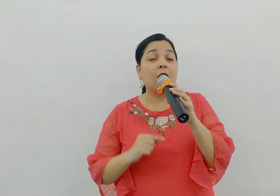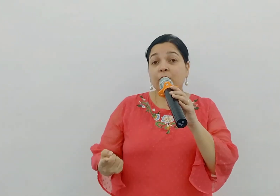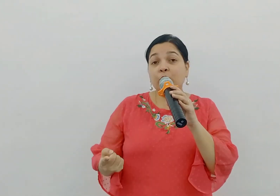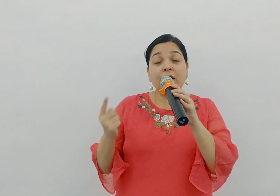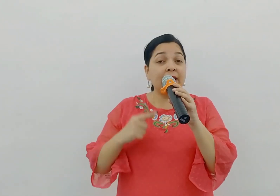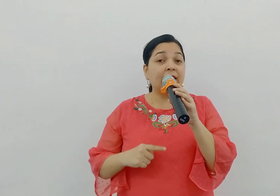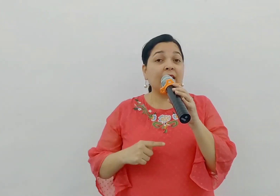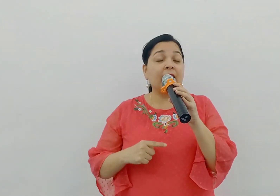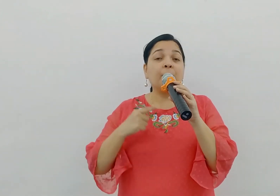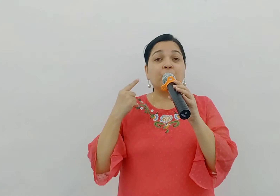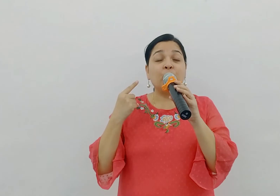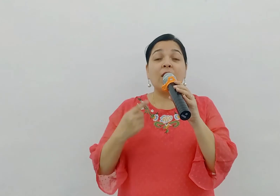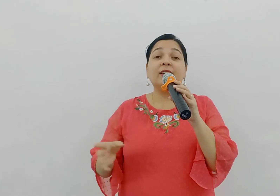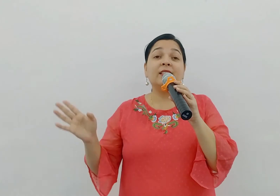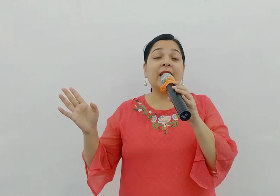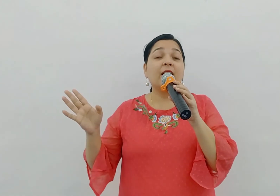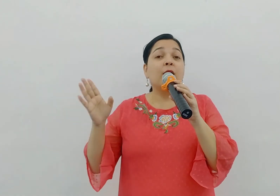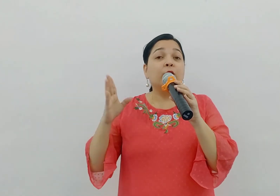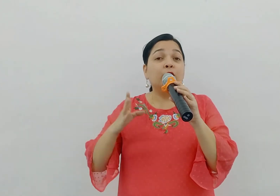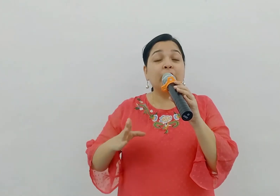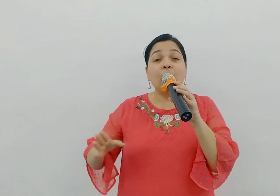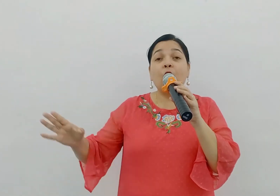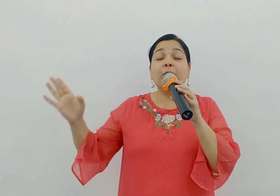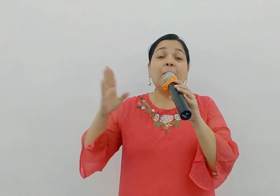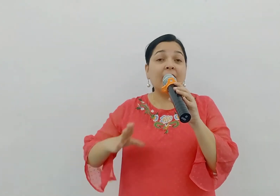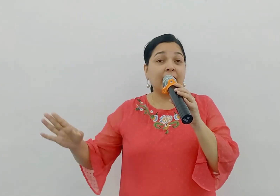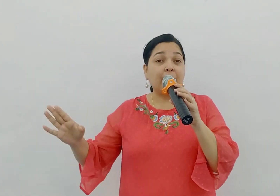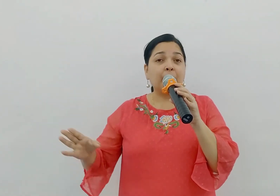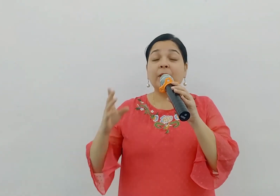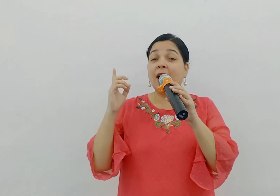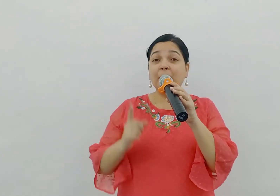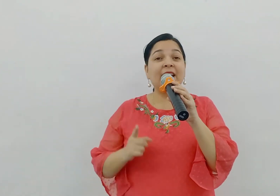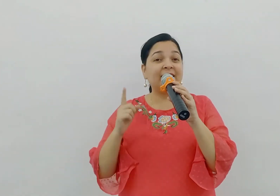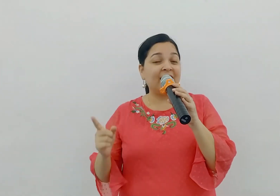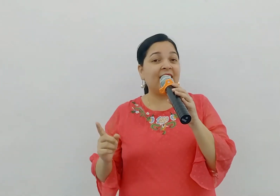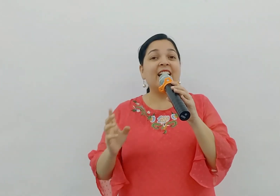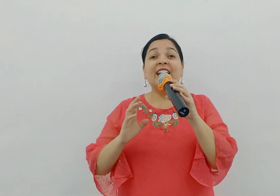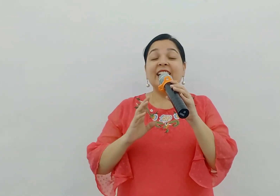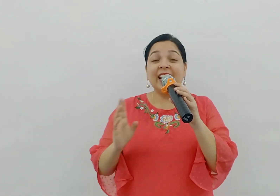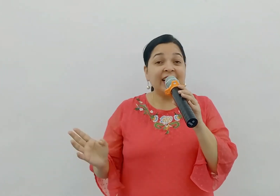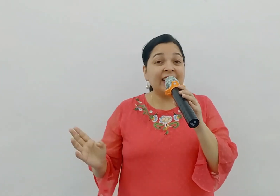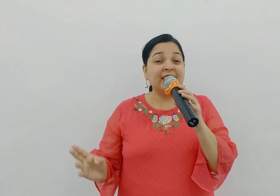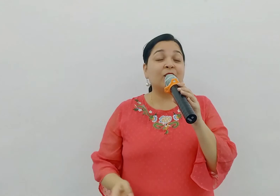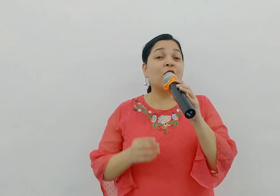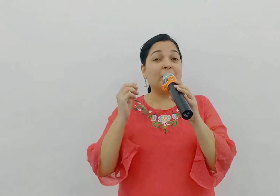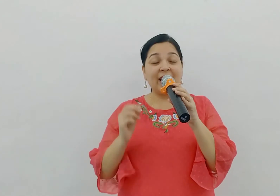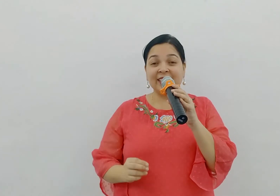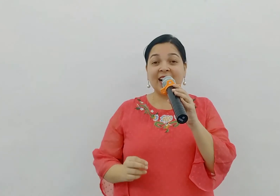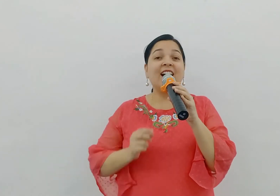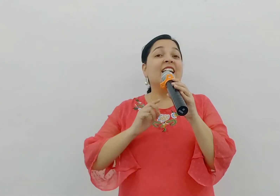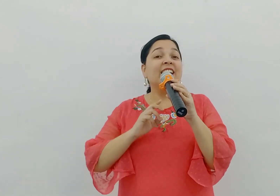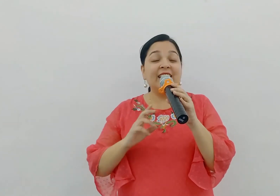कहा, योना ने क्या किया? वो वहां से कहीं और भाग गया। पर हम ऐसा नहीं कर सकते और